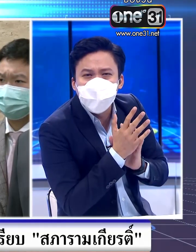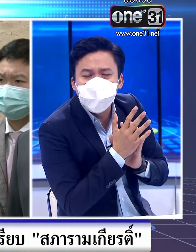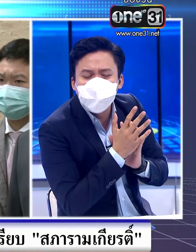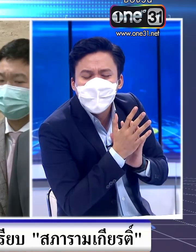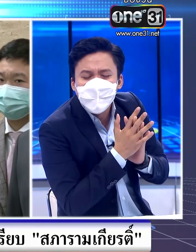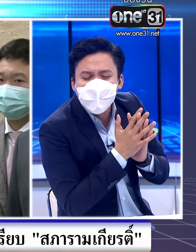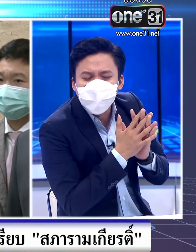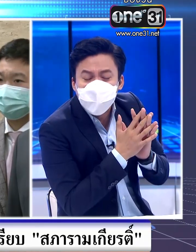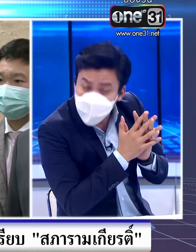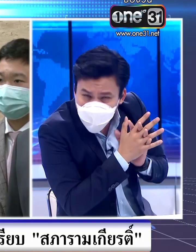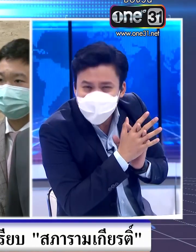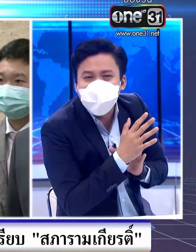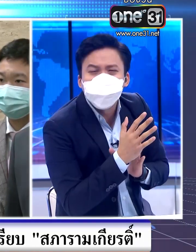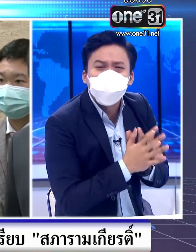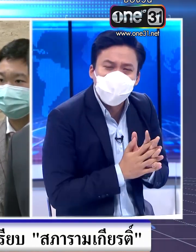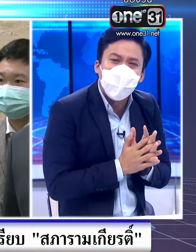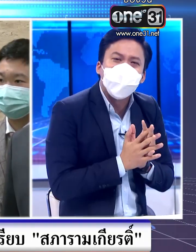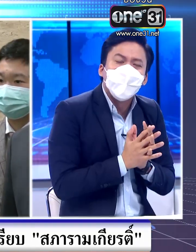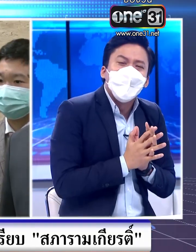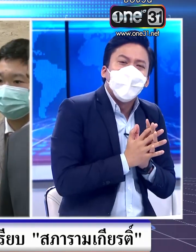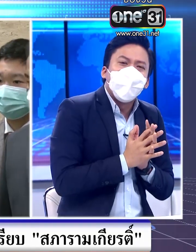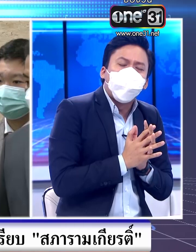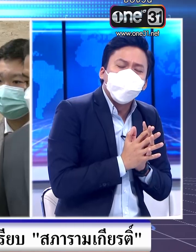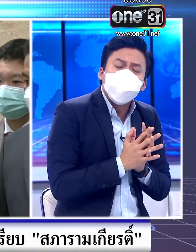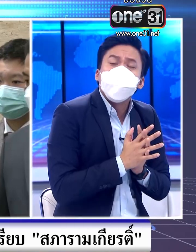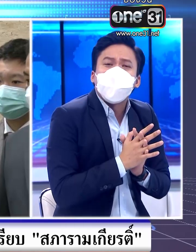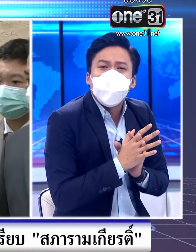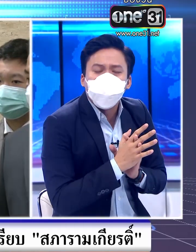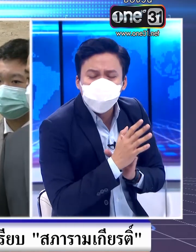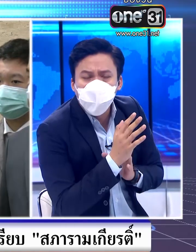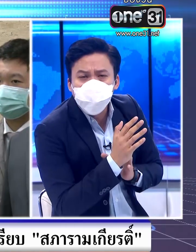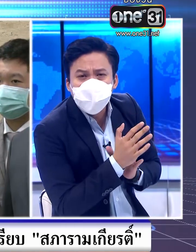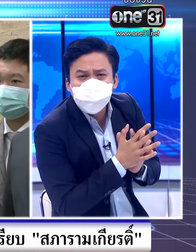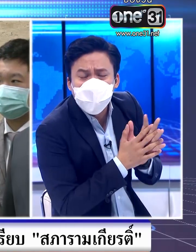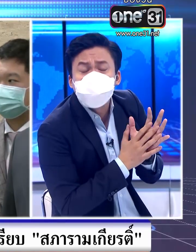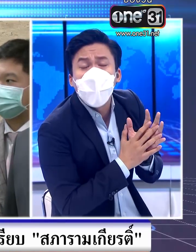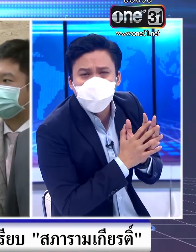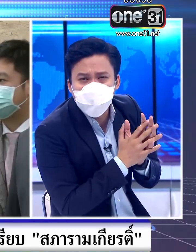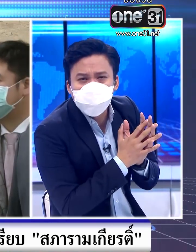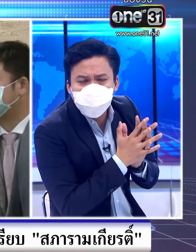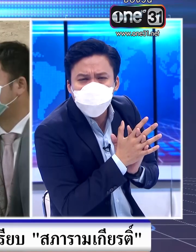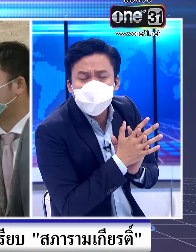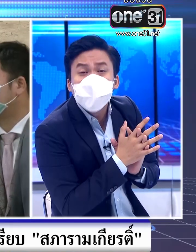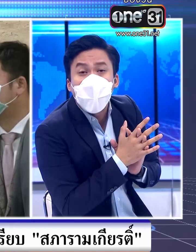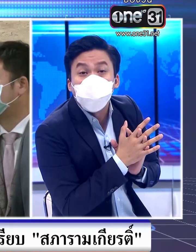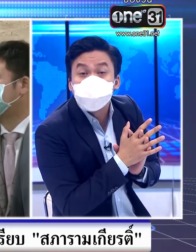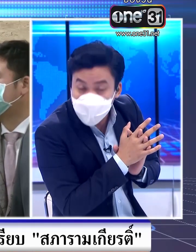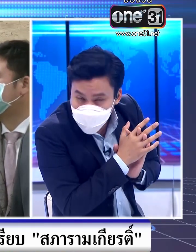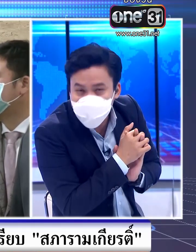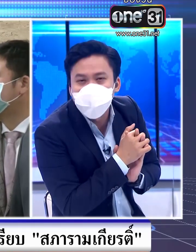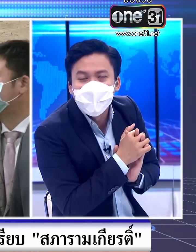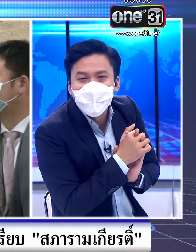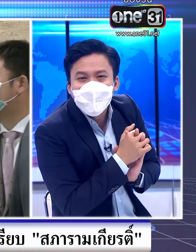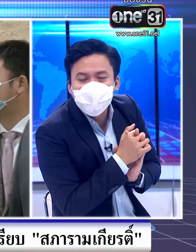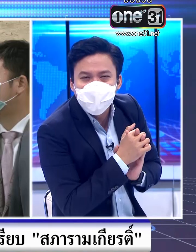านเป็นยักษ์นะครับเป็นทศกัณฐ์เนี่ยคุณอนุทินเป็นอะไรคุณอนุทินบอกว่าเป็นนางสีดาก็แล้วกันนางสีดาเป็นธิดาของทศกั